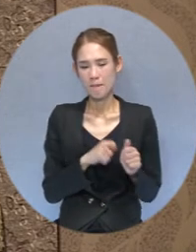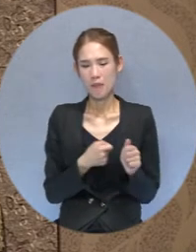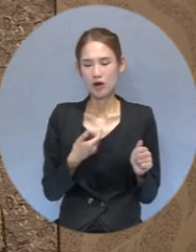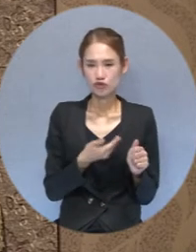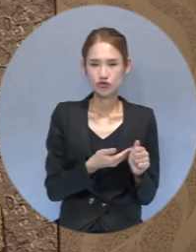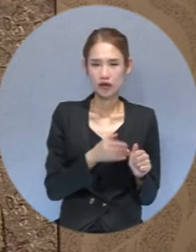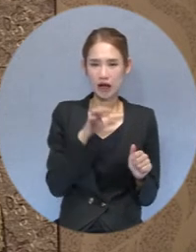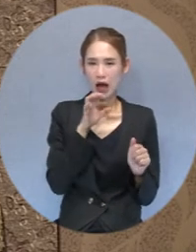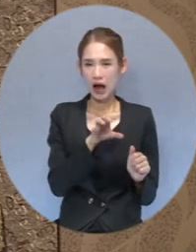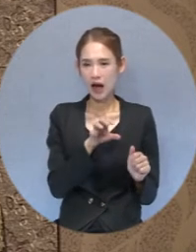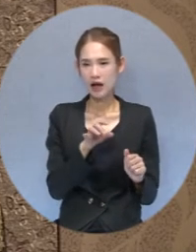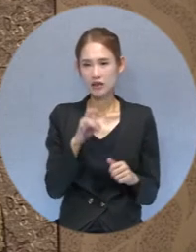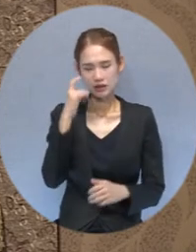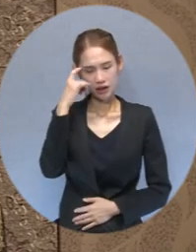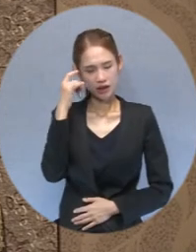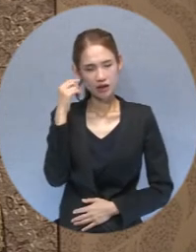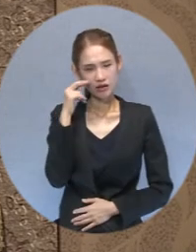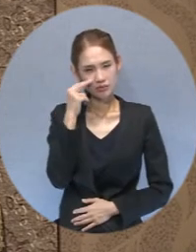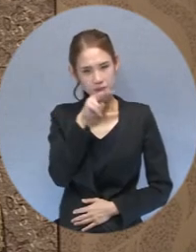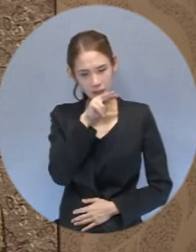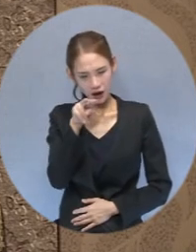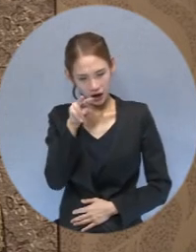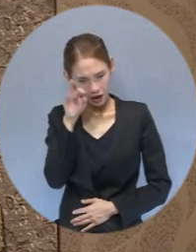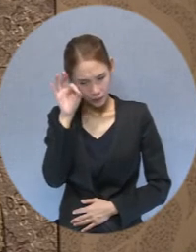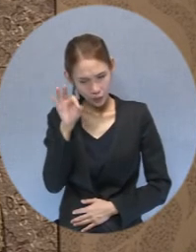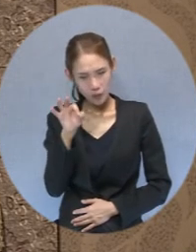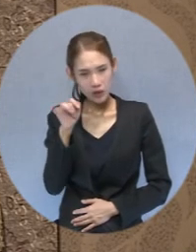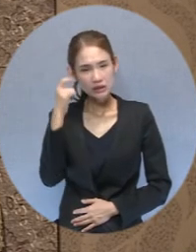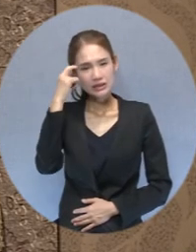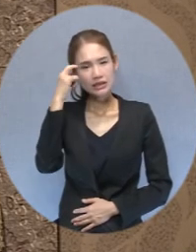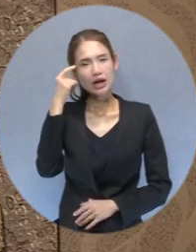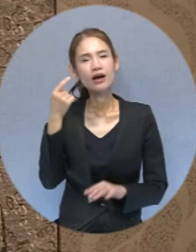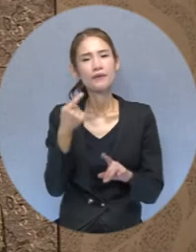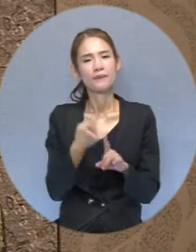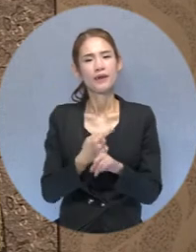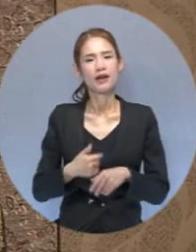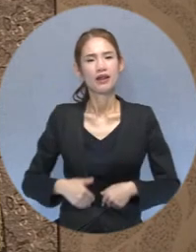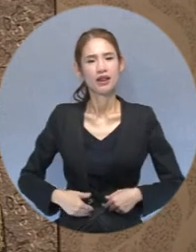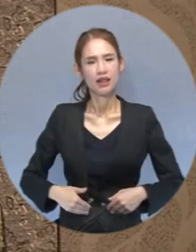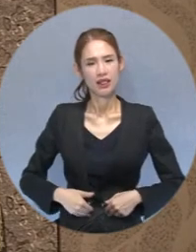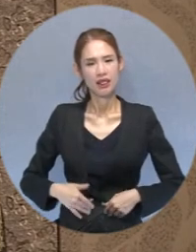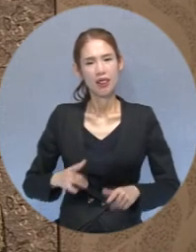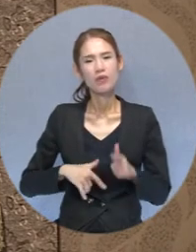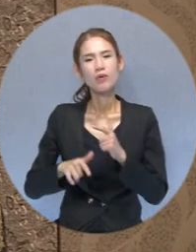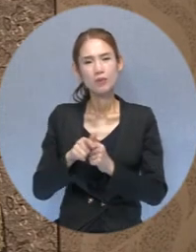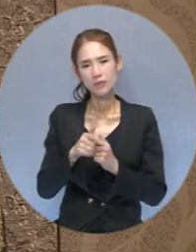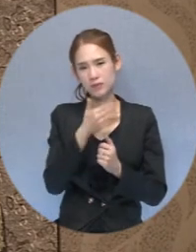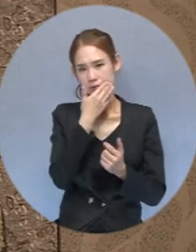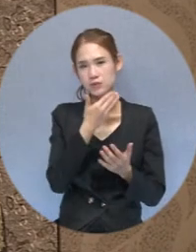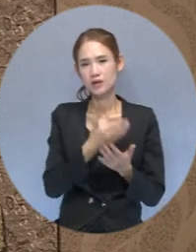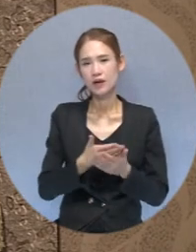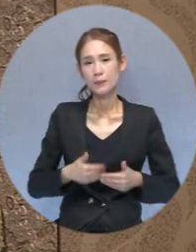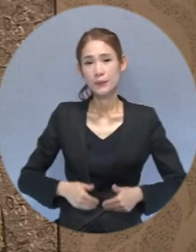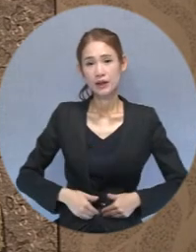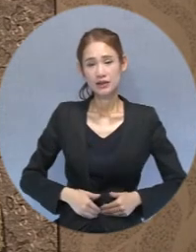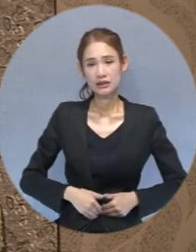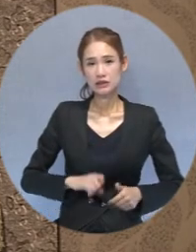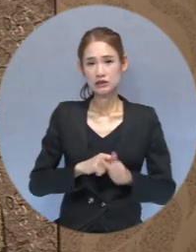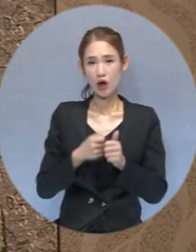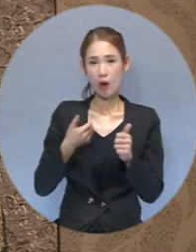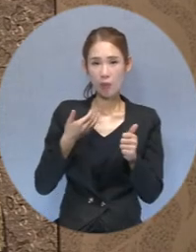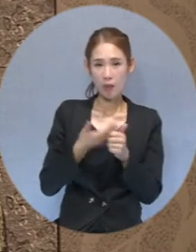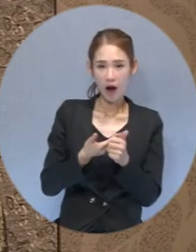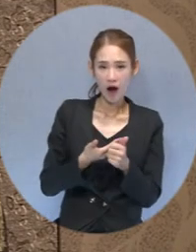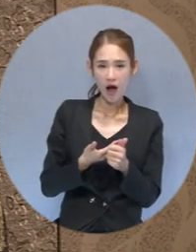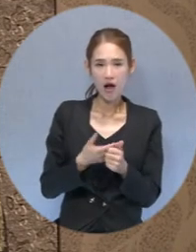쪽으로만 바라보는 시선도 좀 문제가 있다. 우리가 의식을 바꿔나가야 되는 게 먼저지 네. 처벌이 먼저라는 부분들에 대한